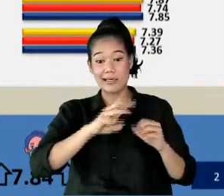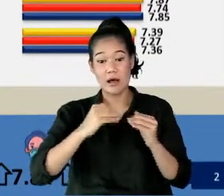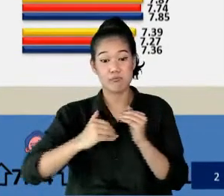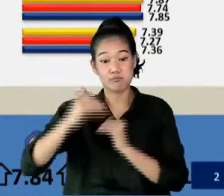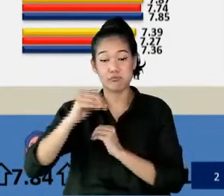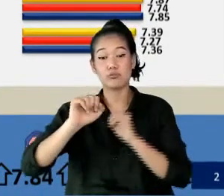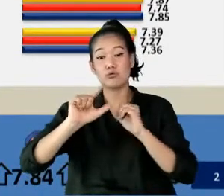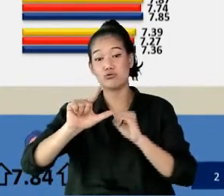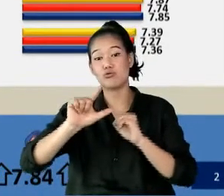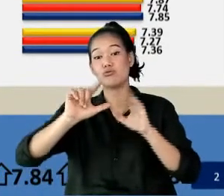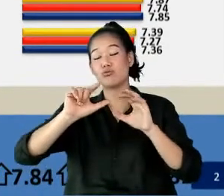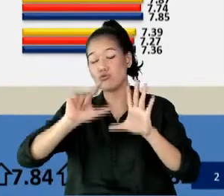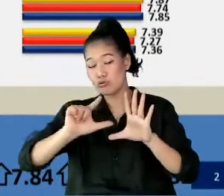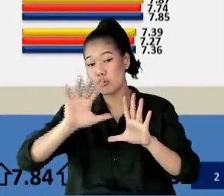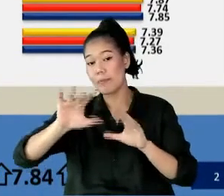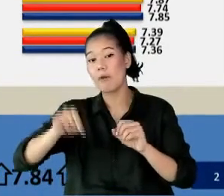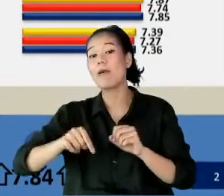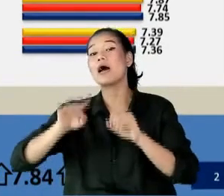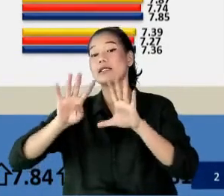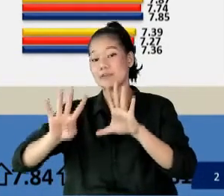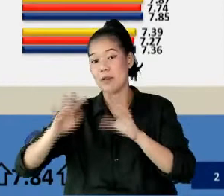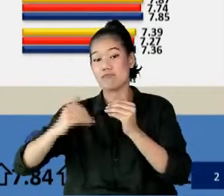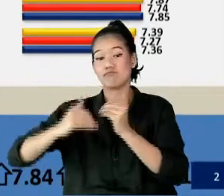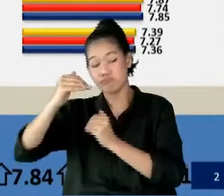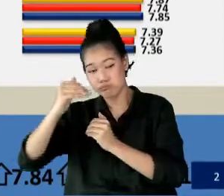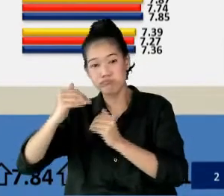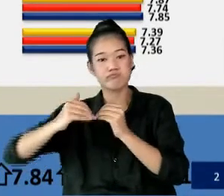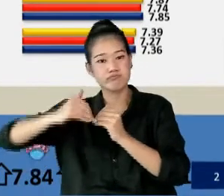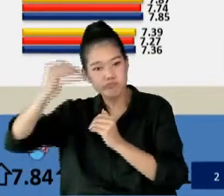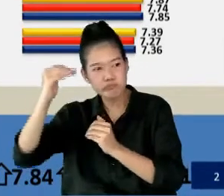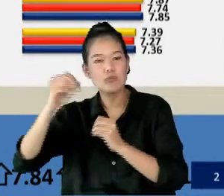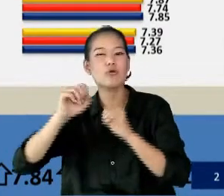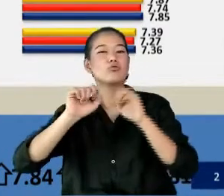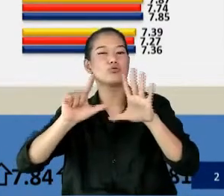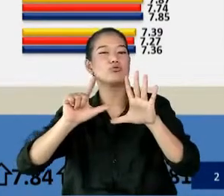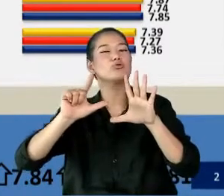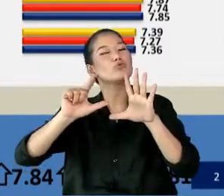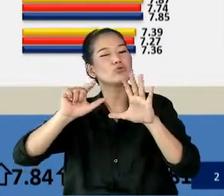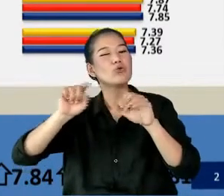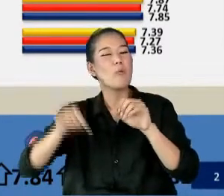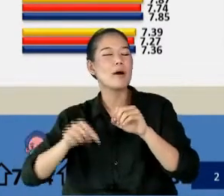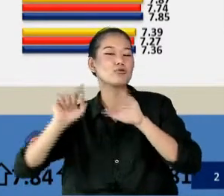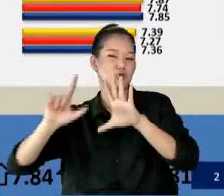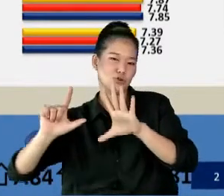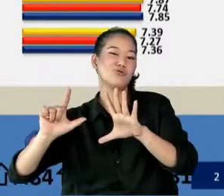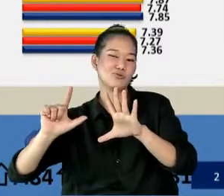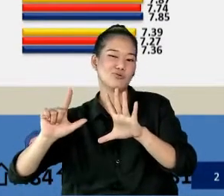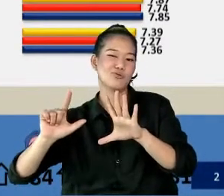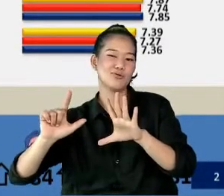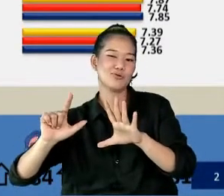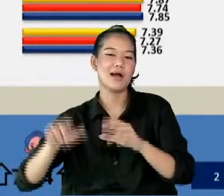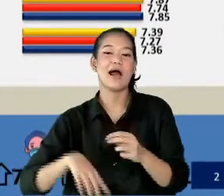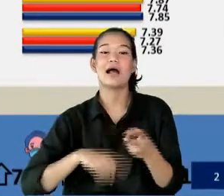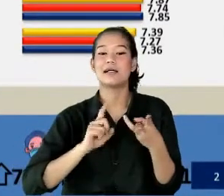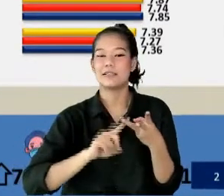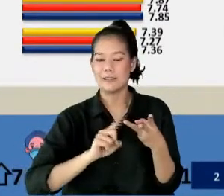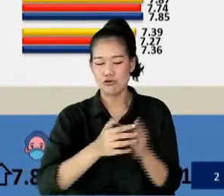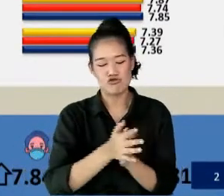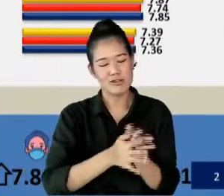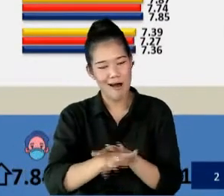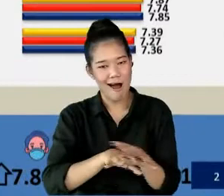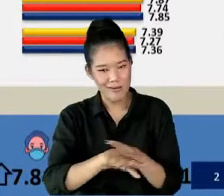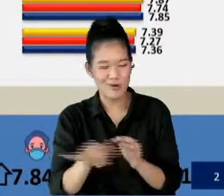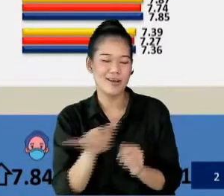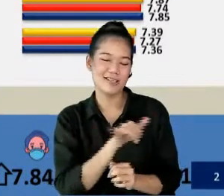naik jadi 7,59, naik jadi 7,63, naik lagi jadi 7,7. Termasuk kepatuhan untuk mencuci